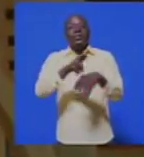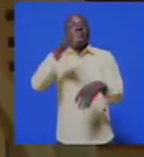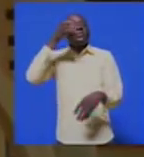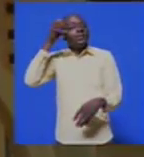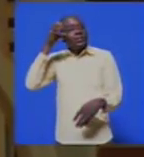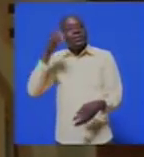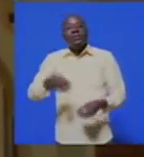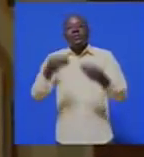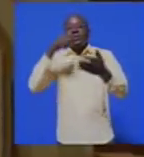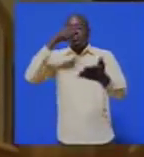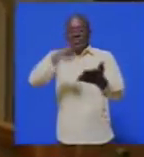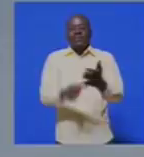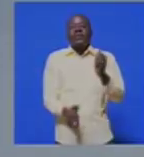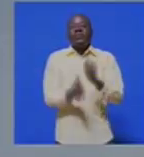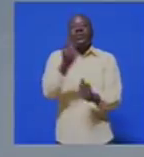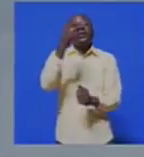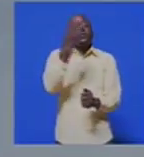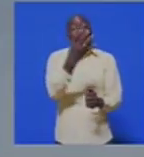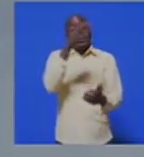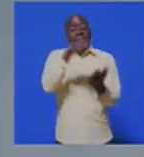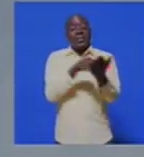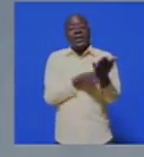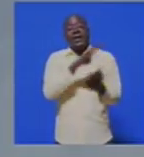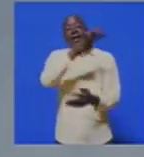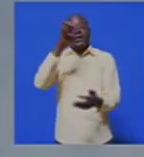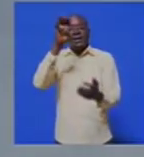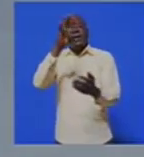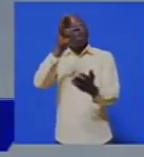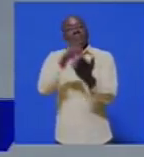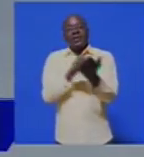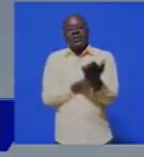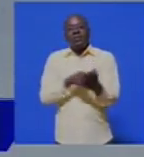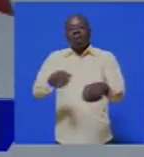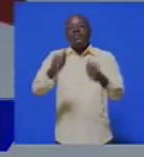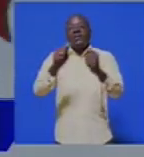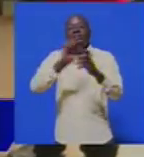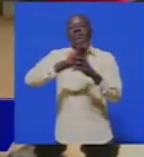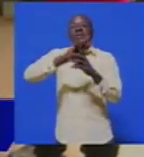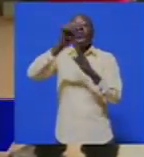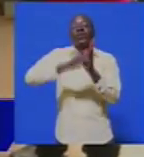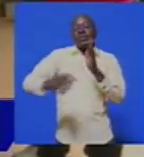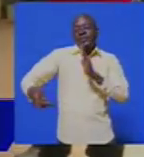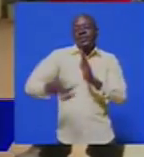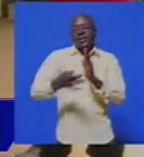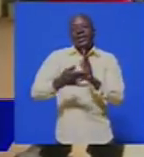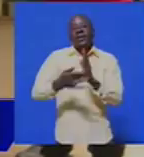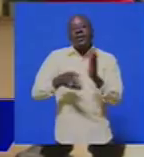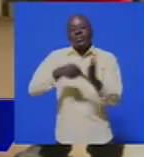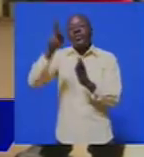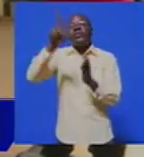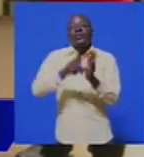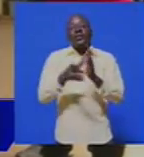plus d'1,4 milliard de francs CFA pour l'accès des jeunes à une formation technique et professionnelle de